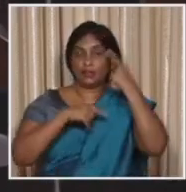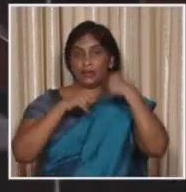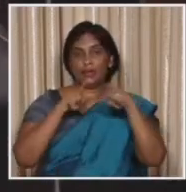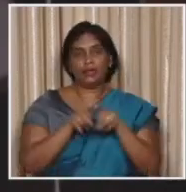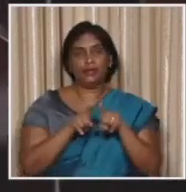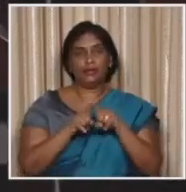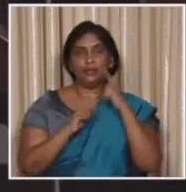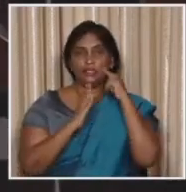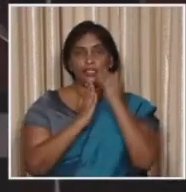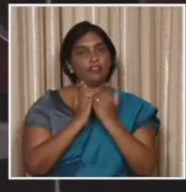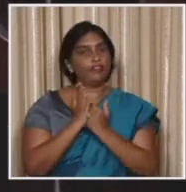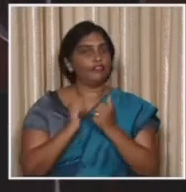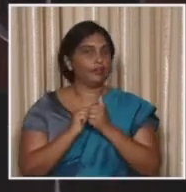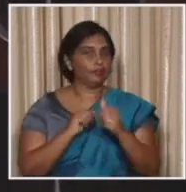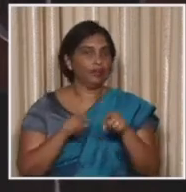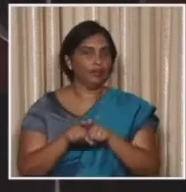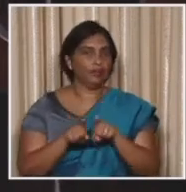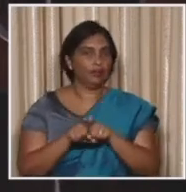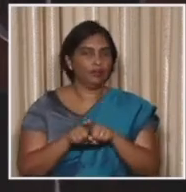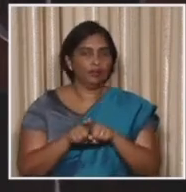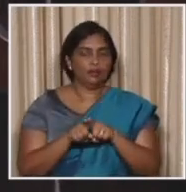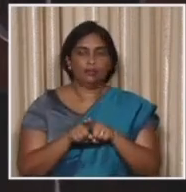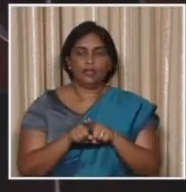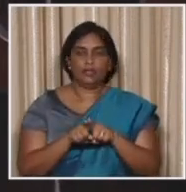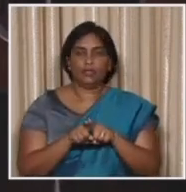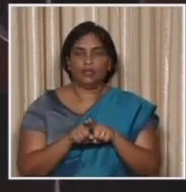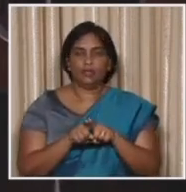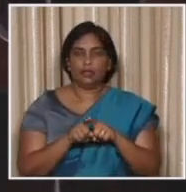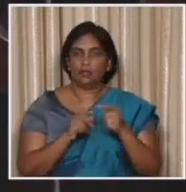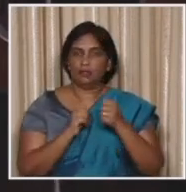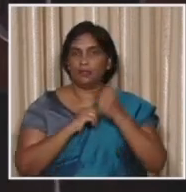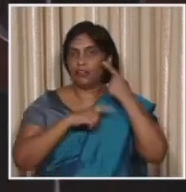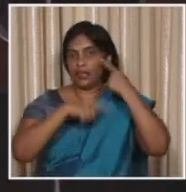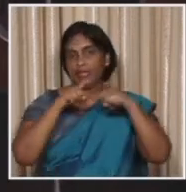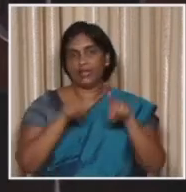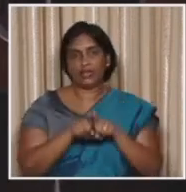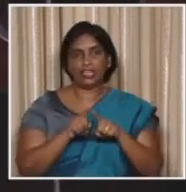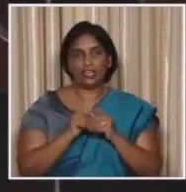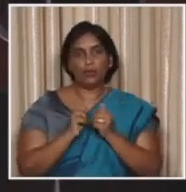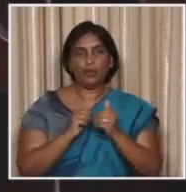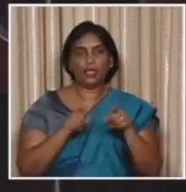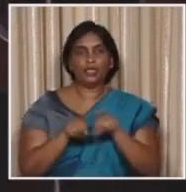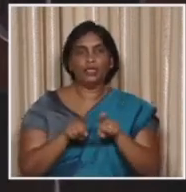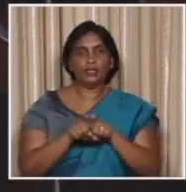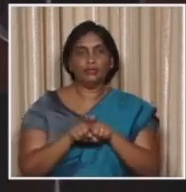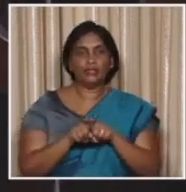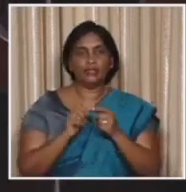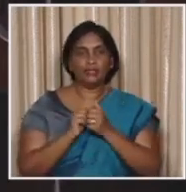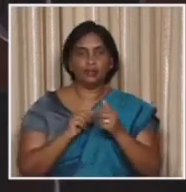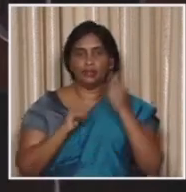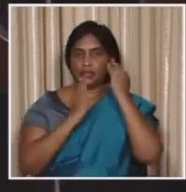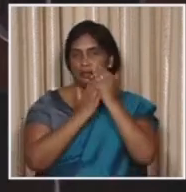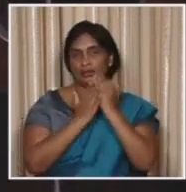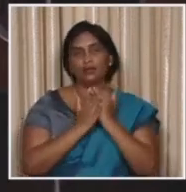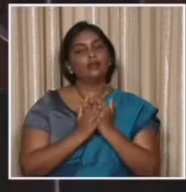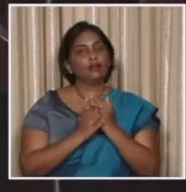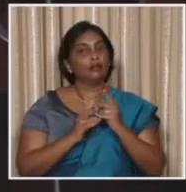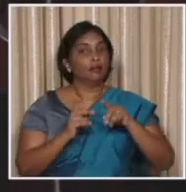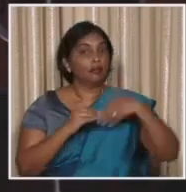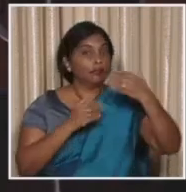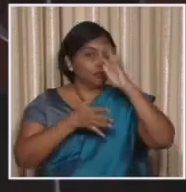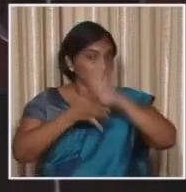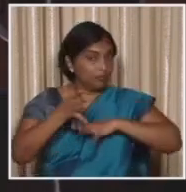කරගන්න බැරුව පිටරට යන්න බැරි නිසා, ඊටාම සුළු පිරිසක් රට ආදරේ නිසා රැඳිලා සිටිනවා. ඒක නිසා මම යෝජනා කරනවා කඩිනමින් ඊළඟ අයවැයේ